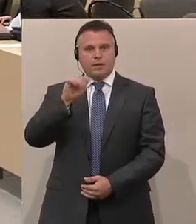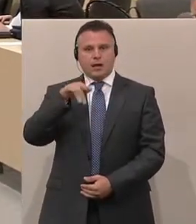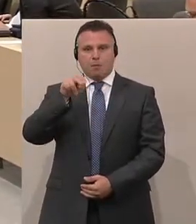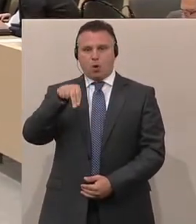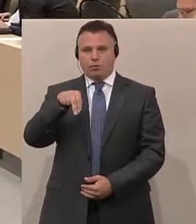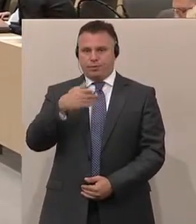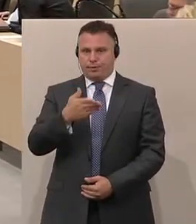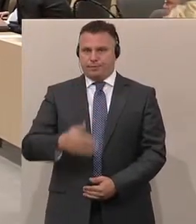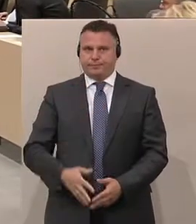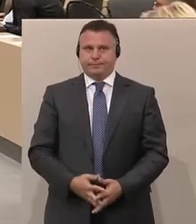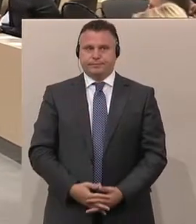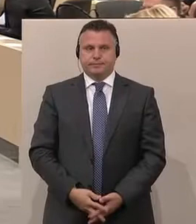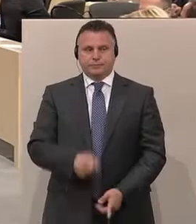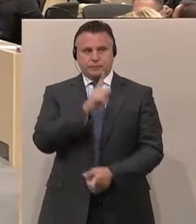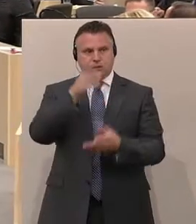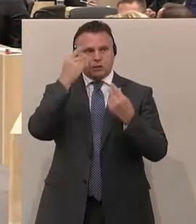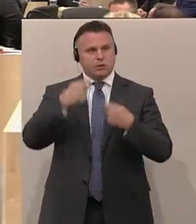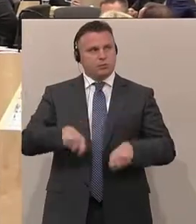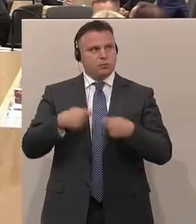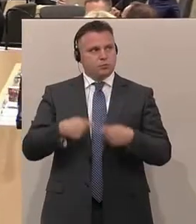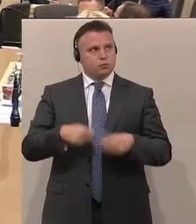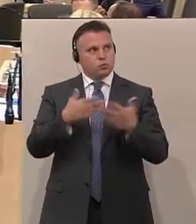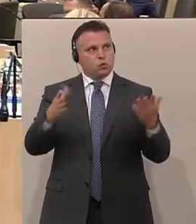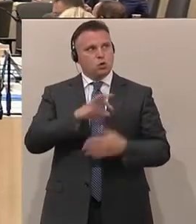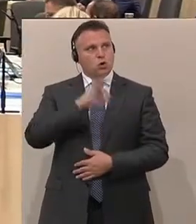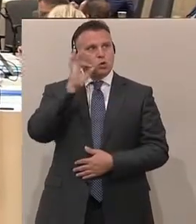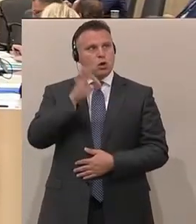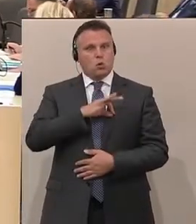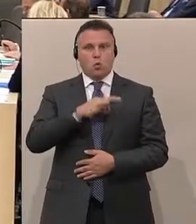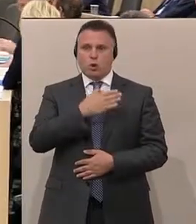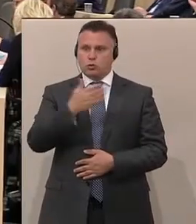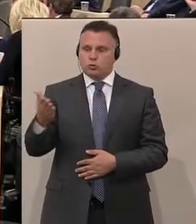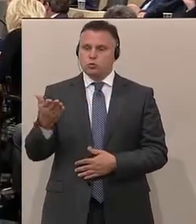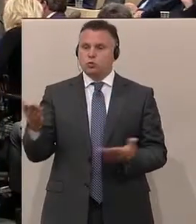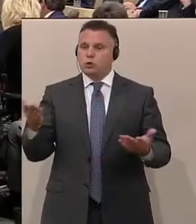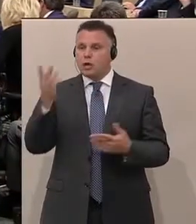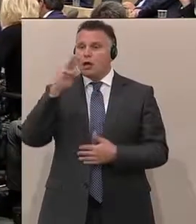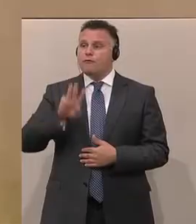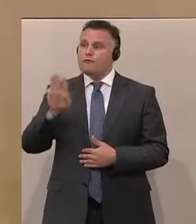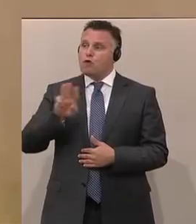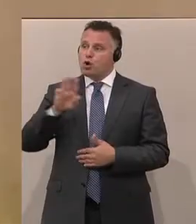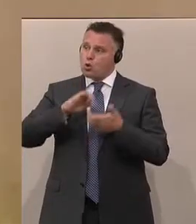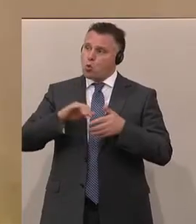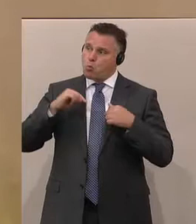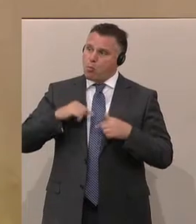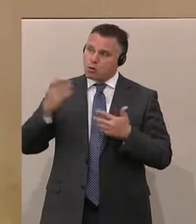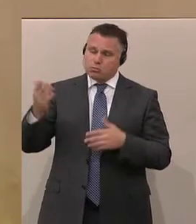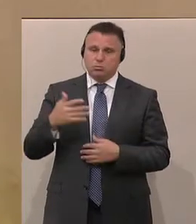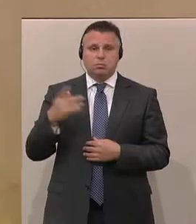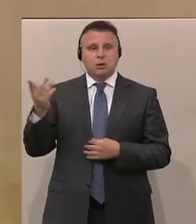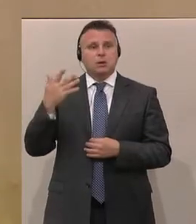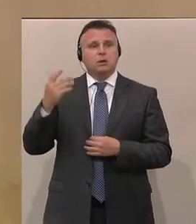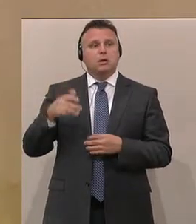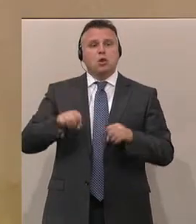den Familienbonus werfen. Sehr geehrter Herr Präsident, werte Kolleginnen und Kollegen, Klubobmann Wöginger, die 50er Jahre